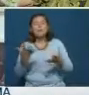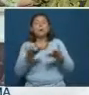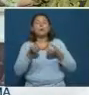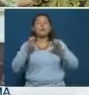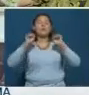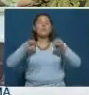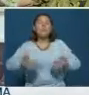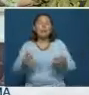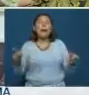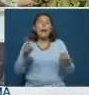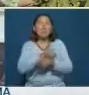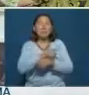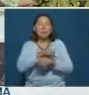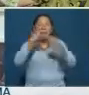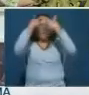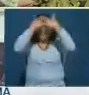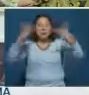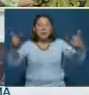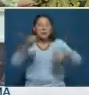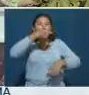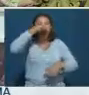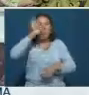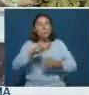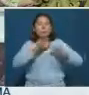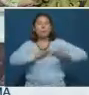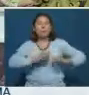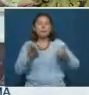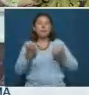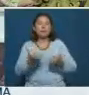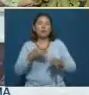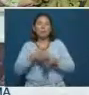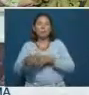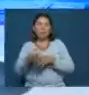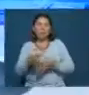возможность для обмена информацией, опытом работы, что мы делаем в сфере молодежной организации.